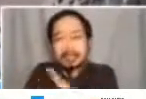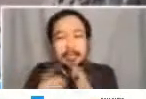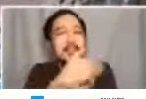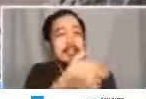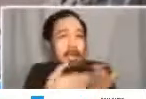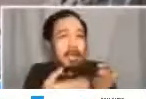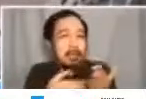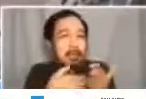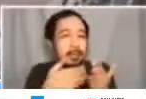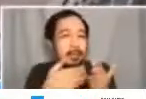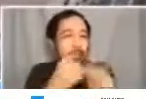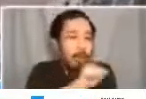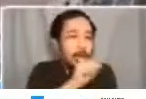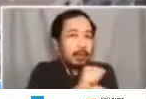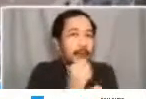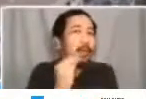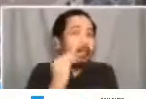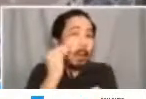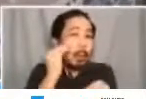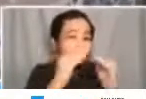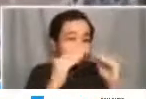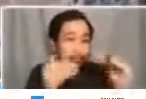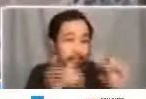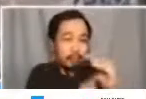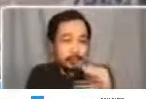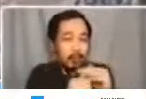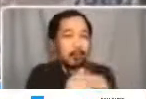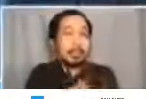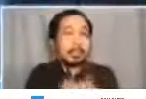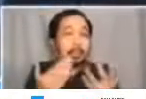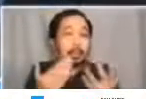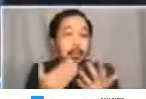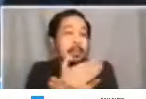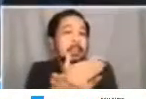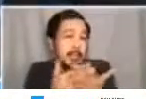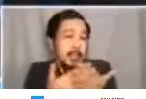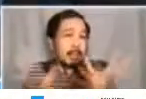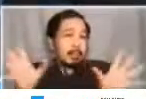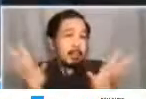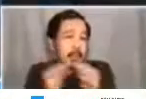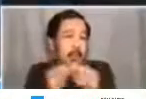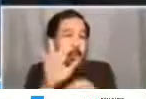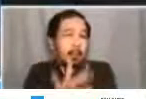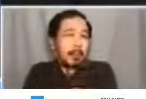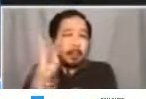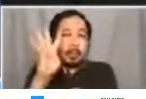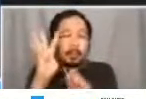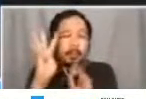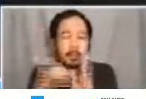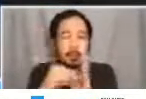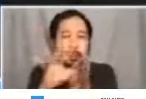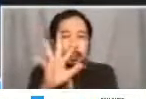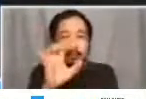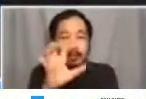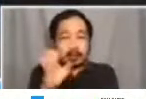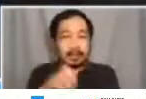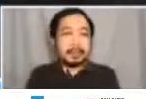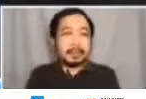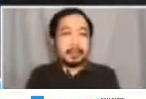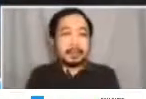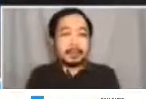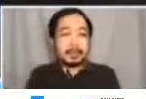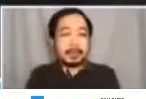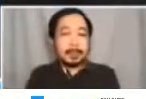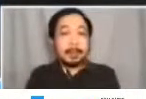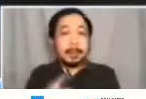na nagkasakit ng COVID. Pero ma'am, kumusta po yung ating Filipino community dyan? Kumusta po yung